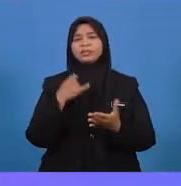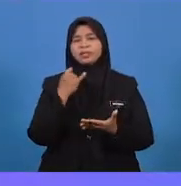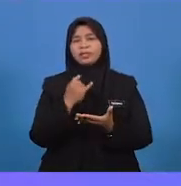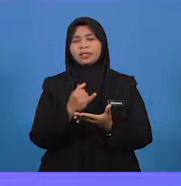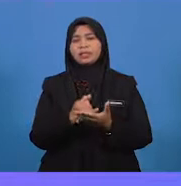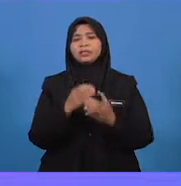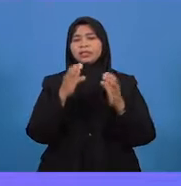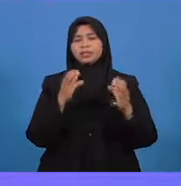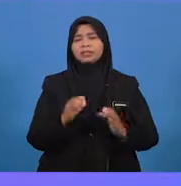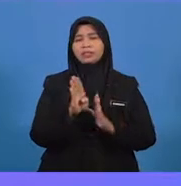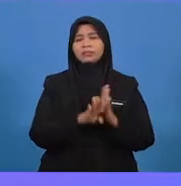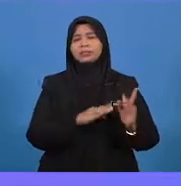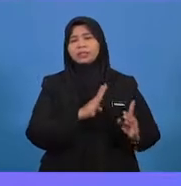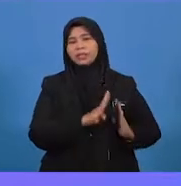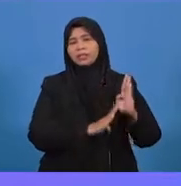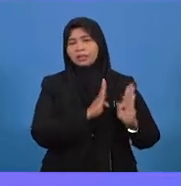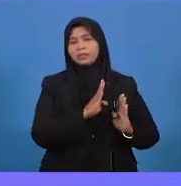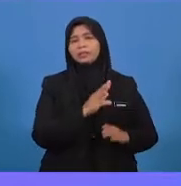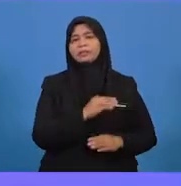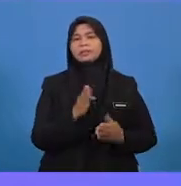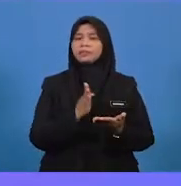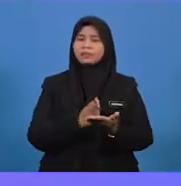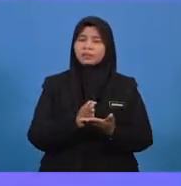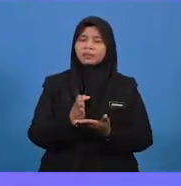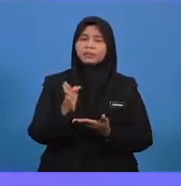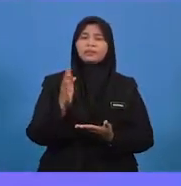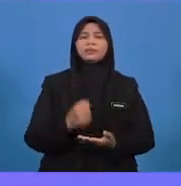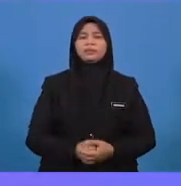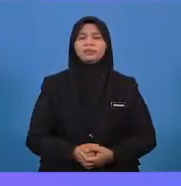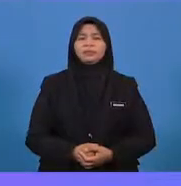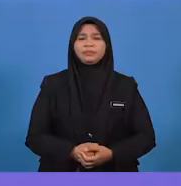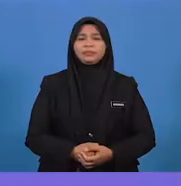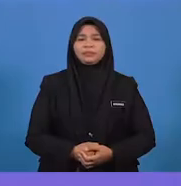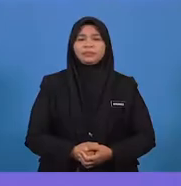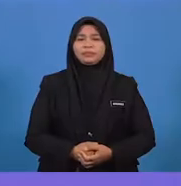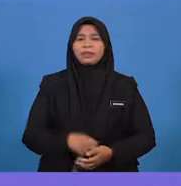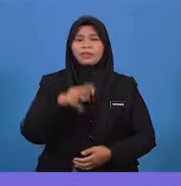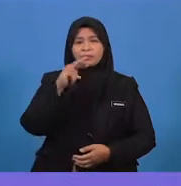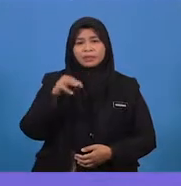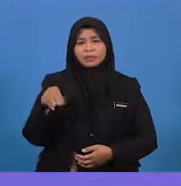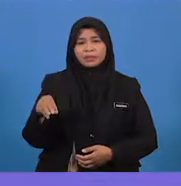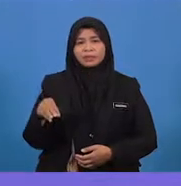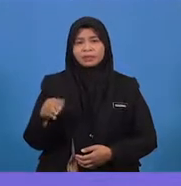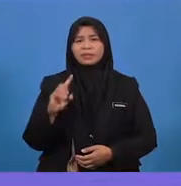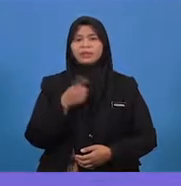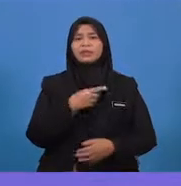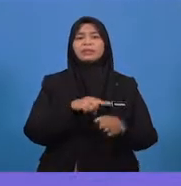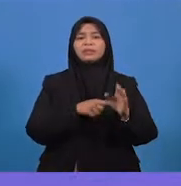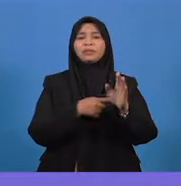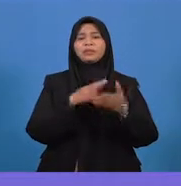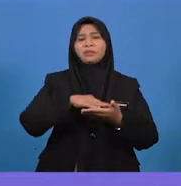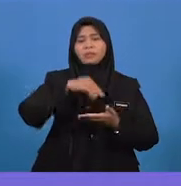menjauhi kemungkaran secara beradab dan istiqomah. Murid-murid, kita